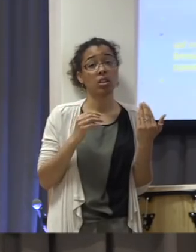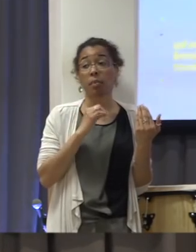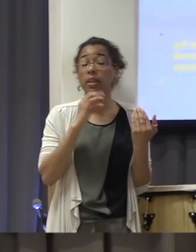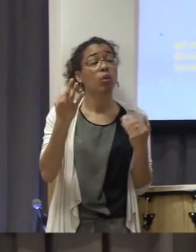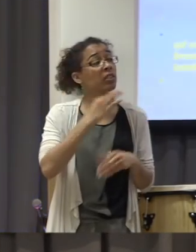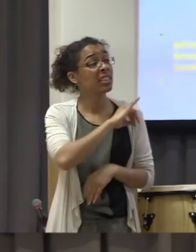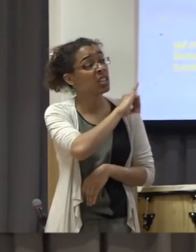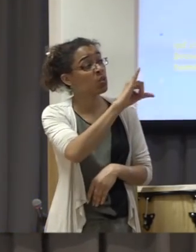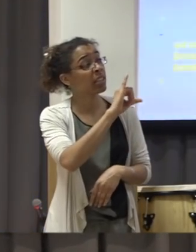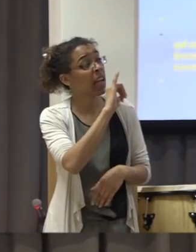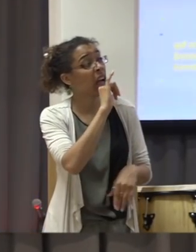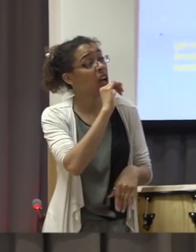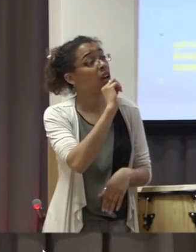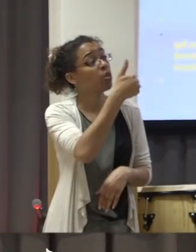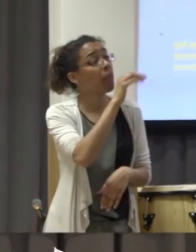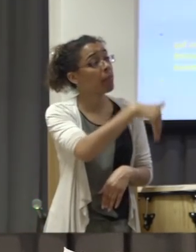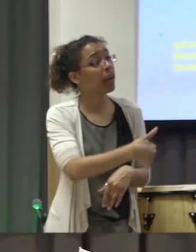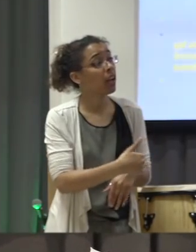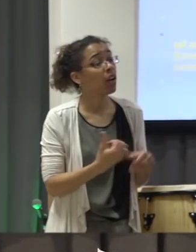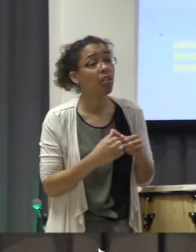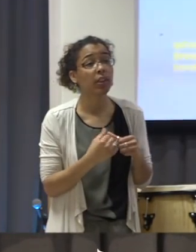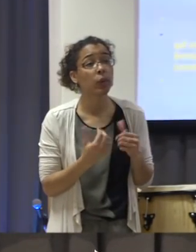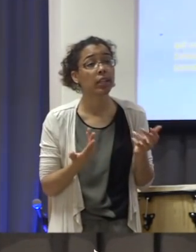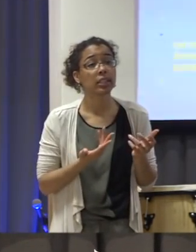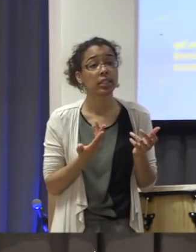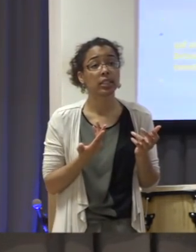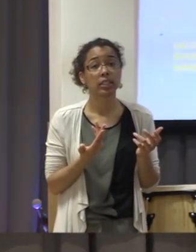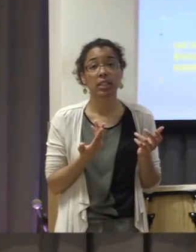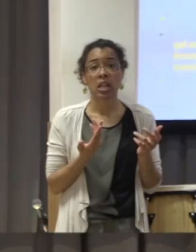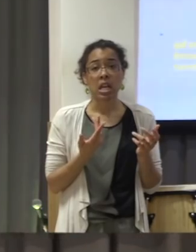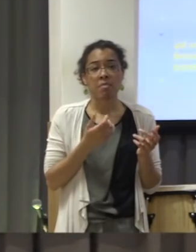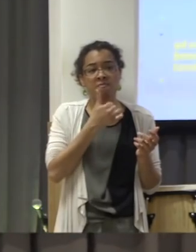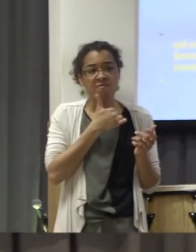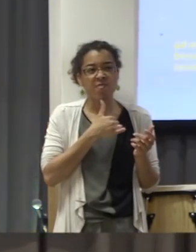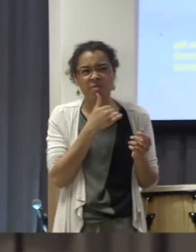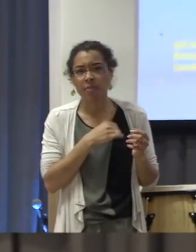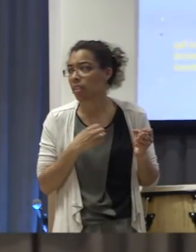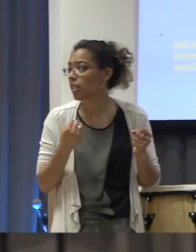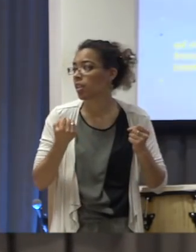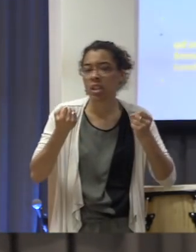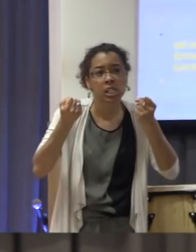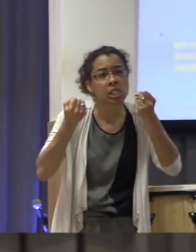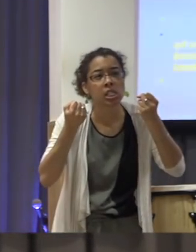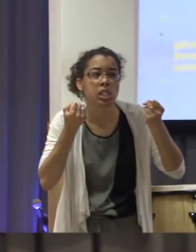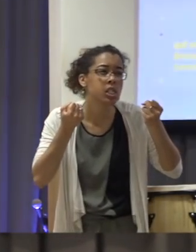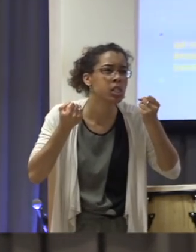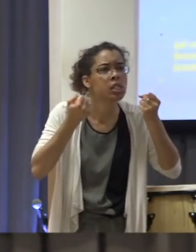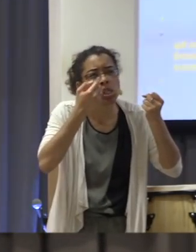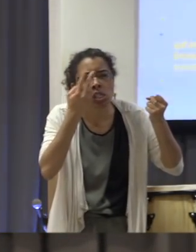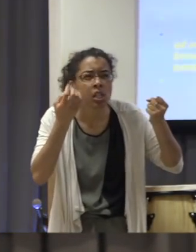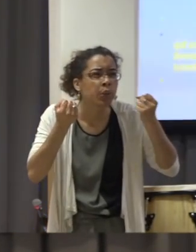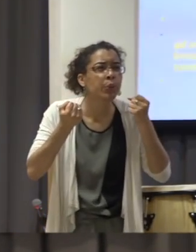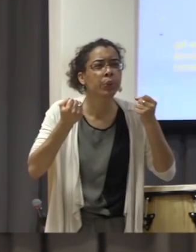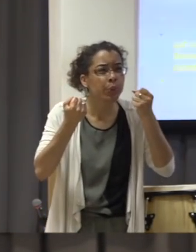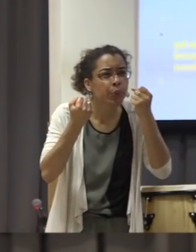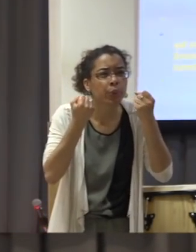encore, jusqu'à après-demain? Qu'est-ce qui nous arrive? On se force à voir quand même pour arriver,